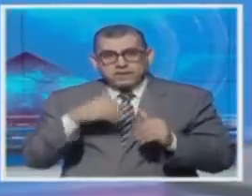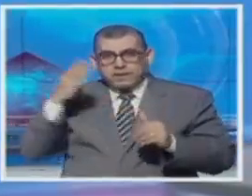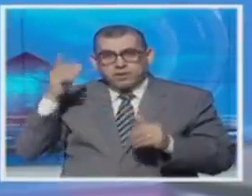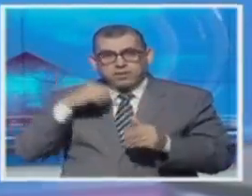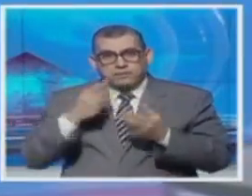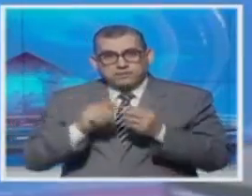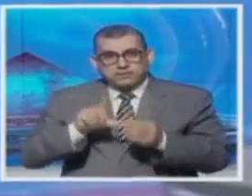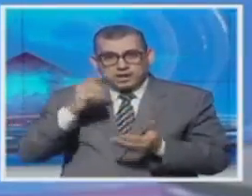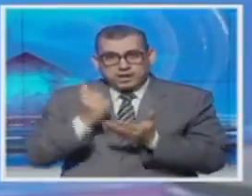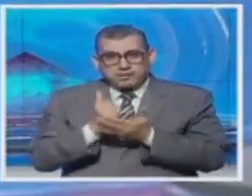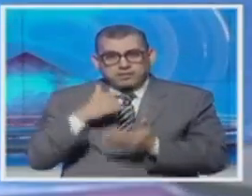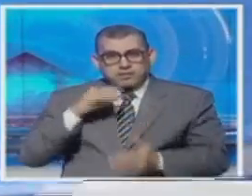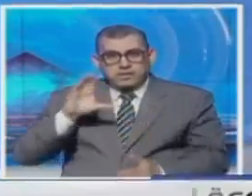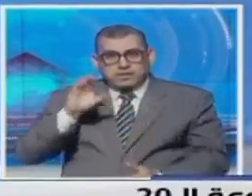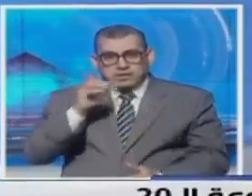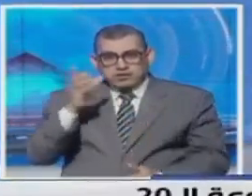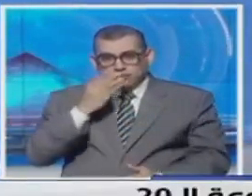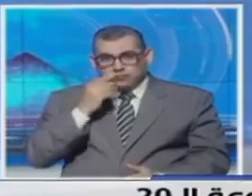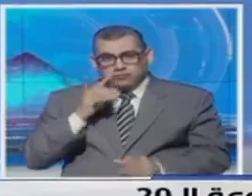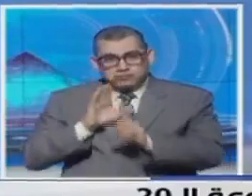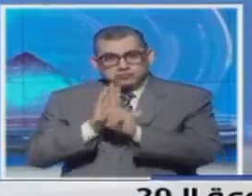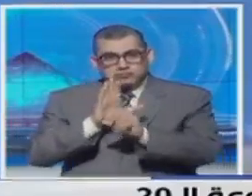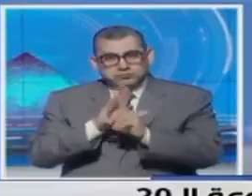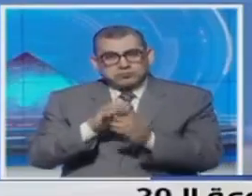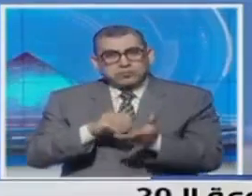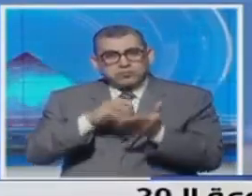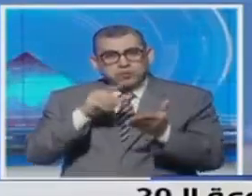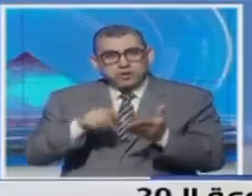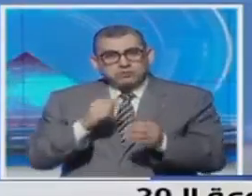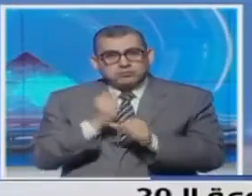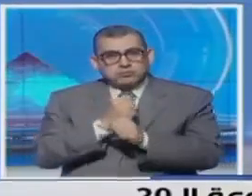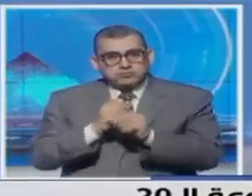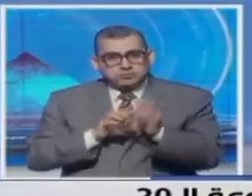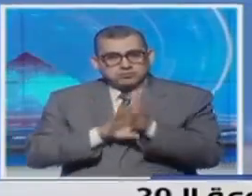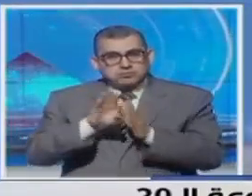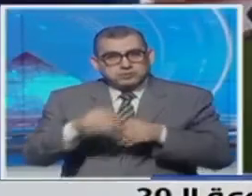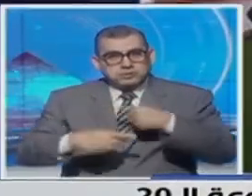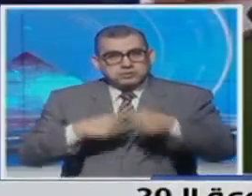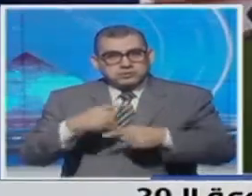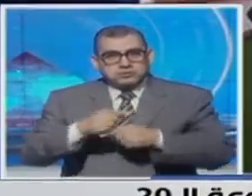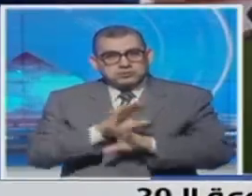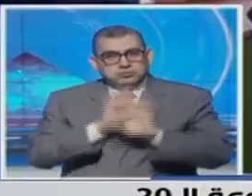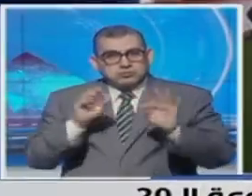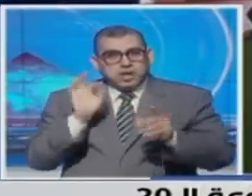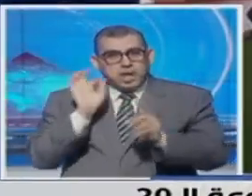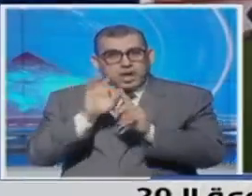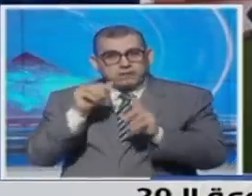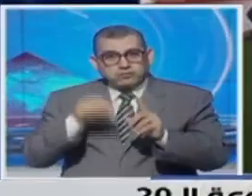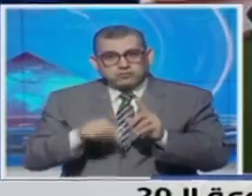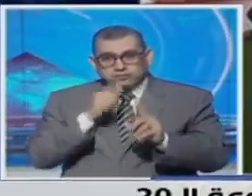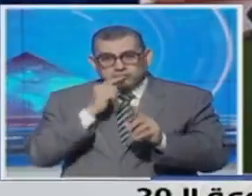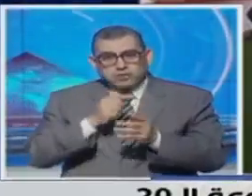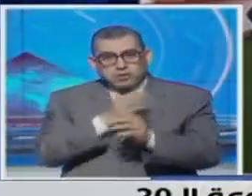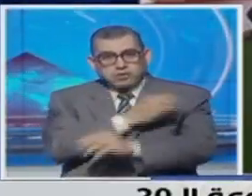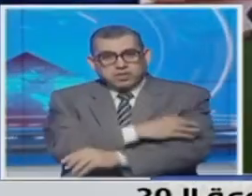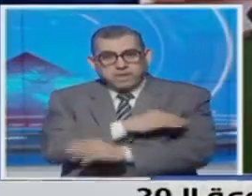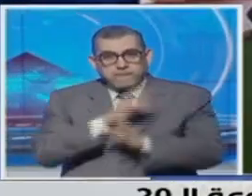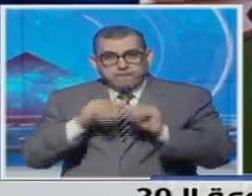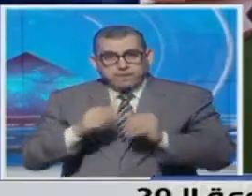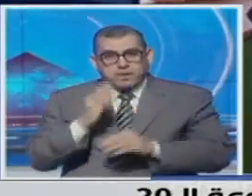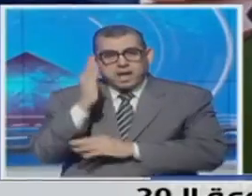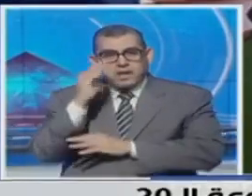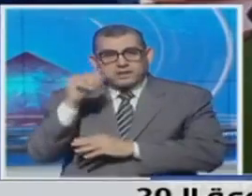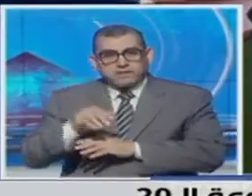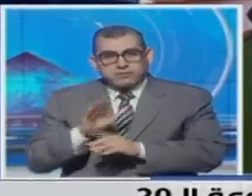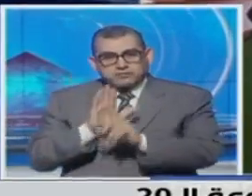والدوليين بقيادة الرئيس عبد الفتاح السيسي لدعم كل مبادرات التنمية المستدامة، مشيرا إلى تجربة مصر الرائدة